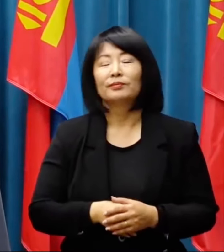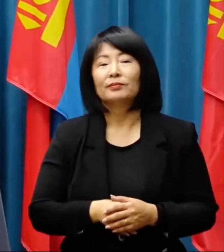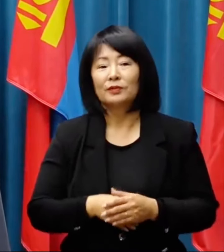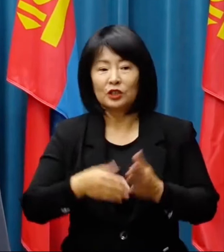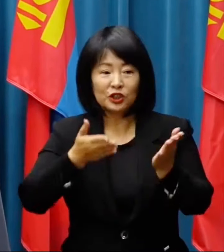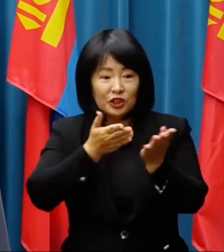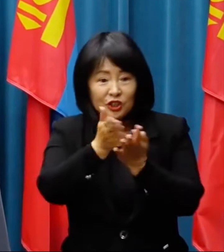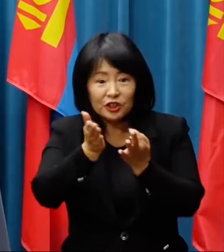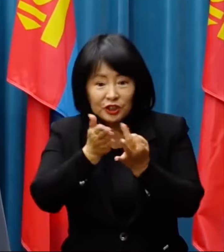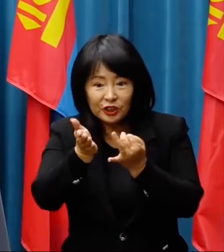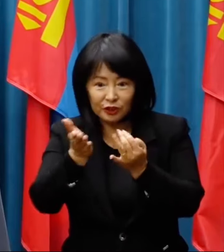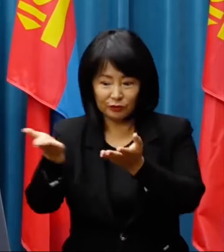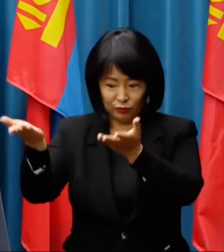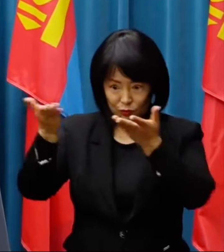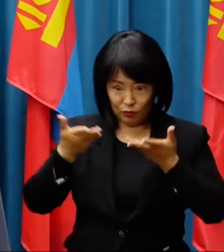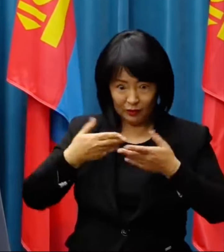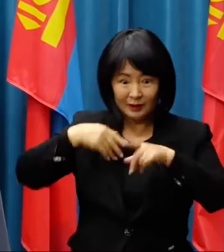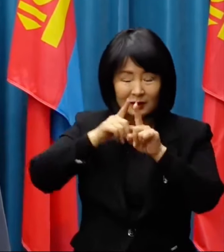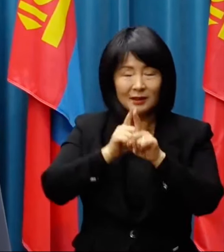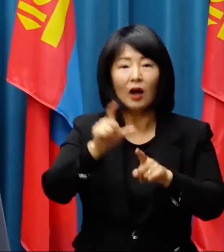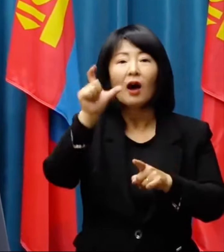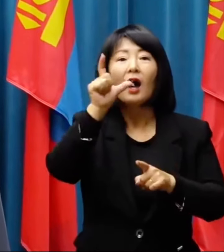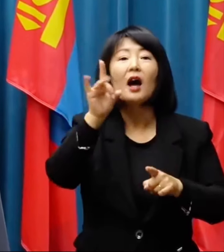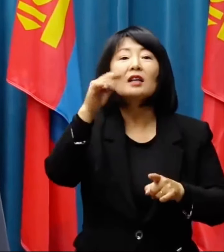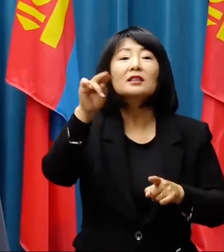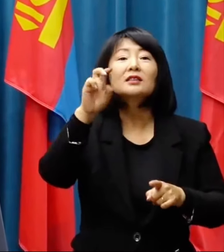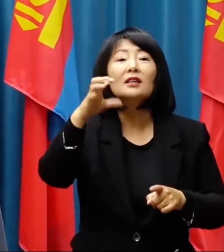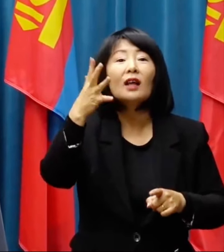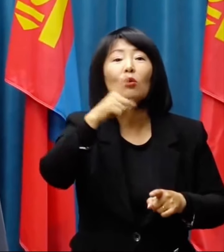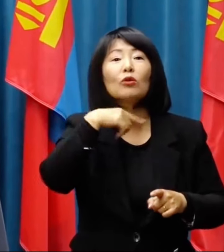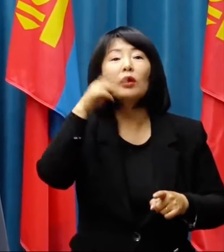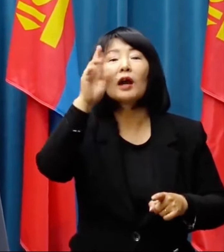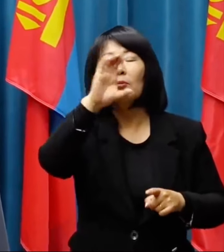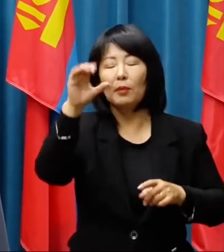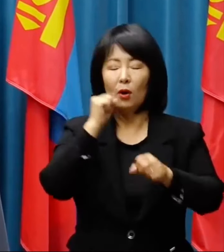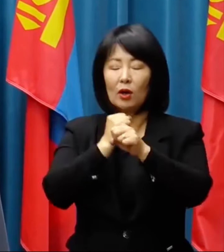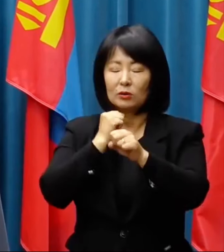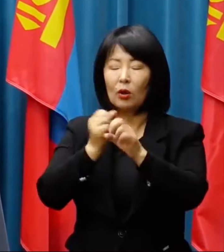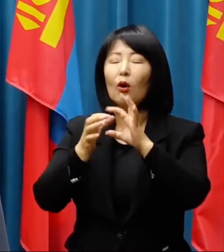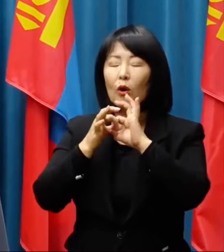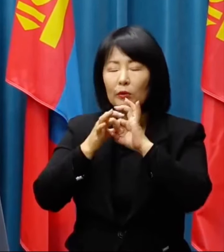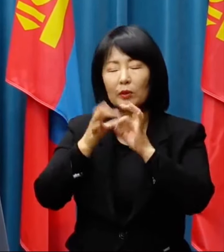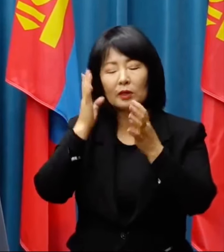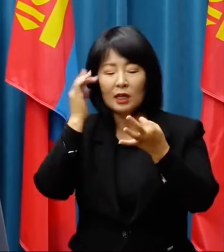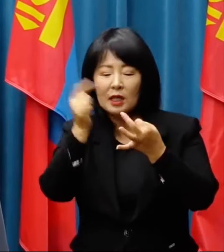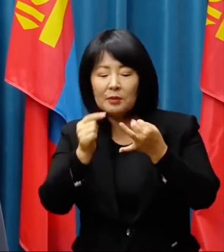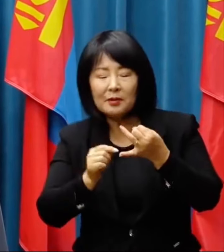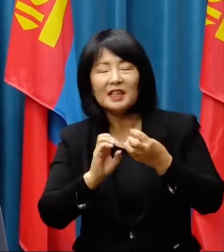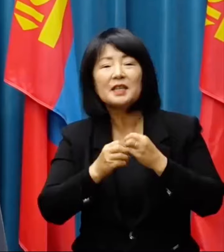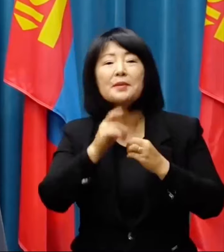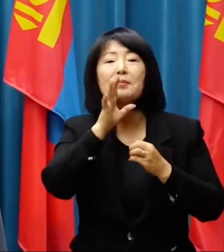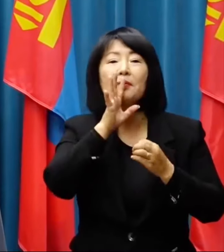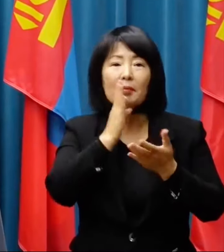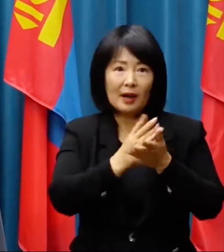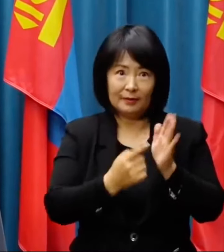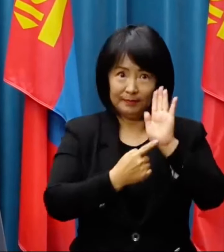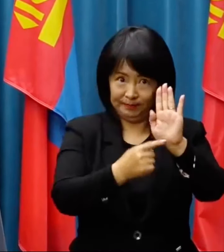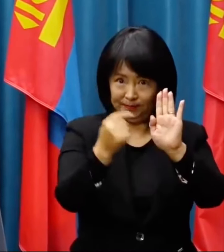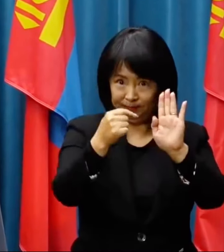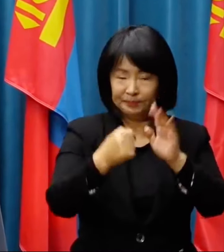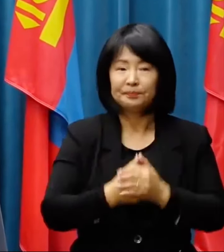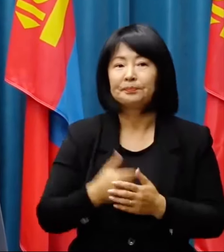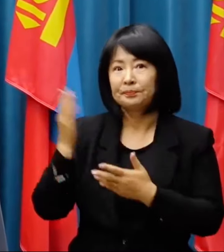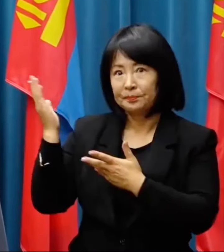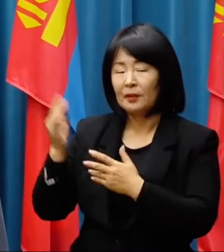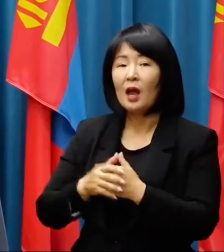чиглэл өгсөний дагуу Эрдэнэ тавталгын офицуд компаний талаар дараах арга хэмжээг авахар одоо болж байна гэсэн үг. За,